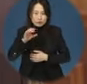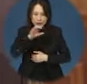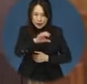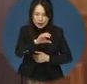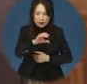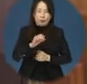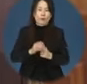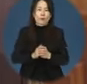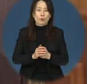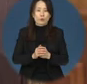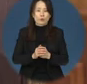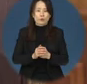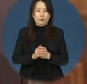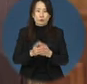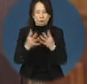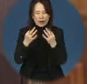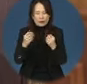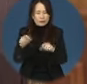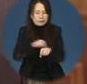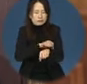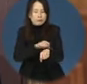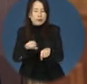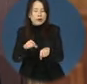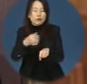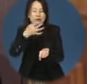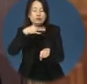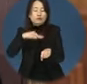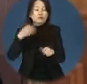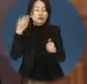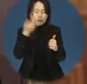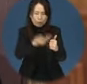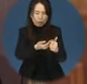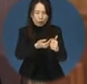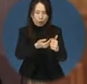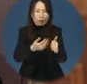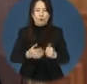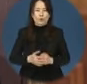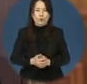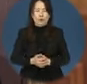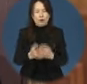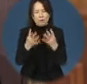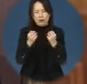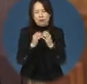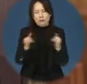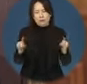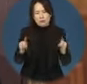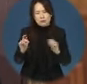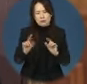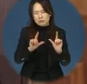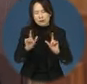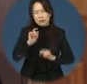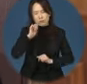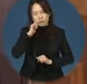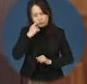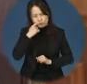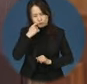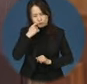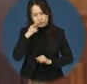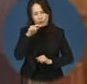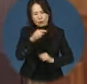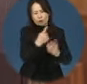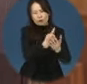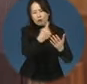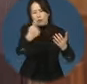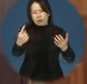더 나아가서 많은 특례를 줘서 적어도 많은 분들이 살기 힘들어서 생활에 힘들어서 거기를